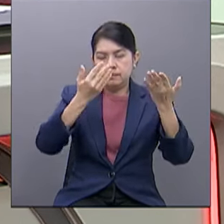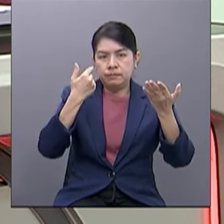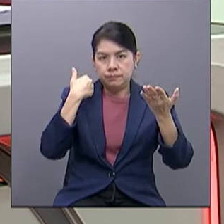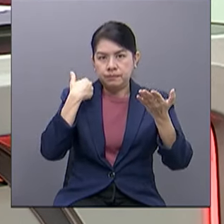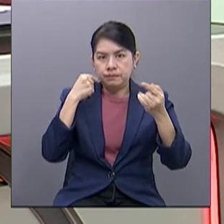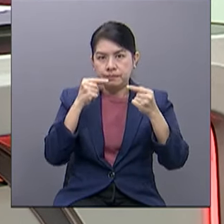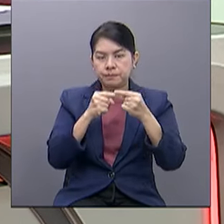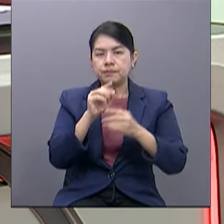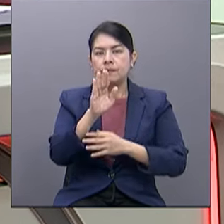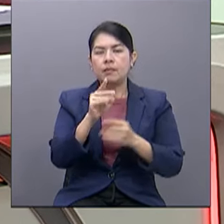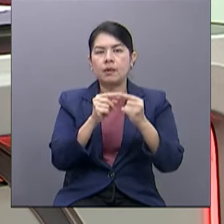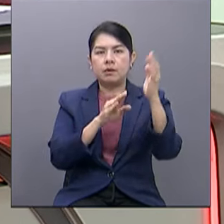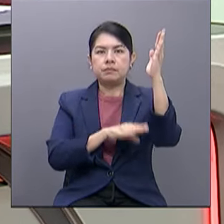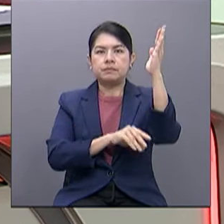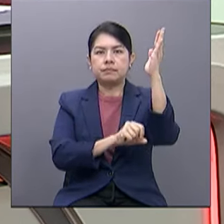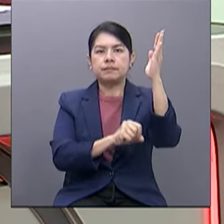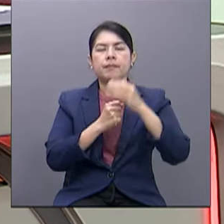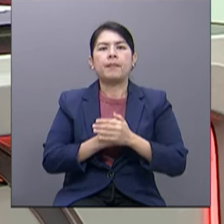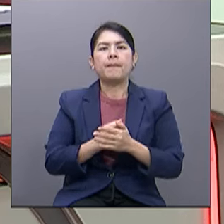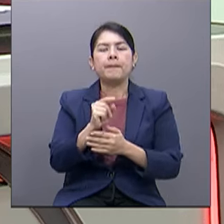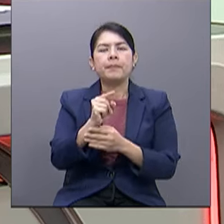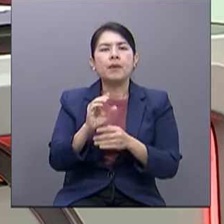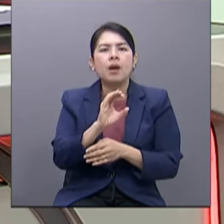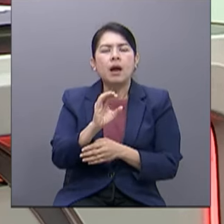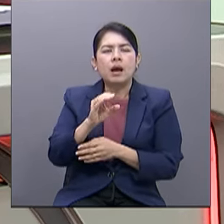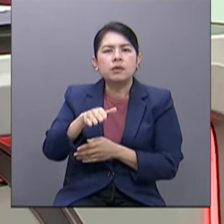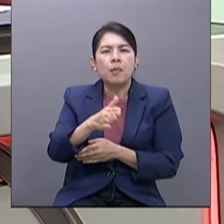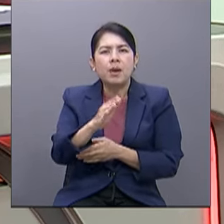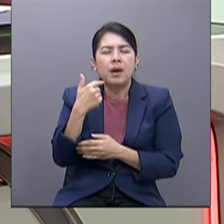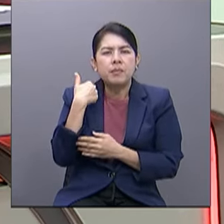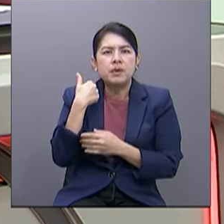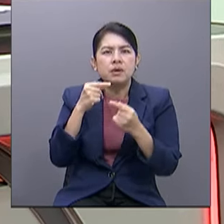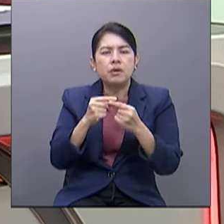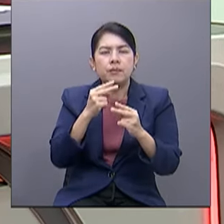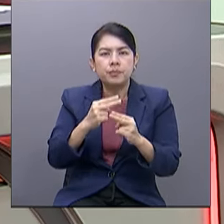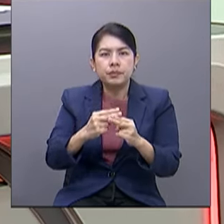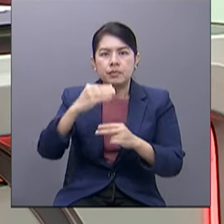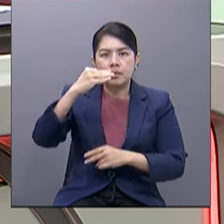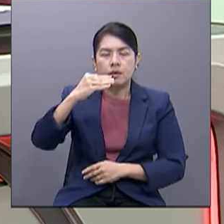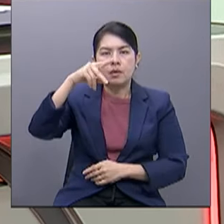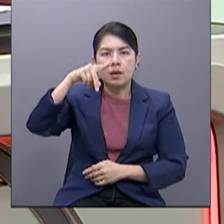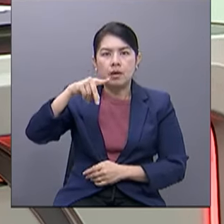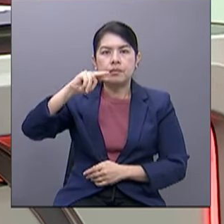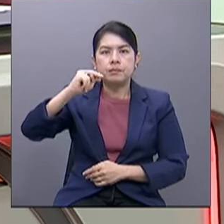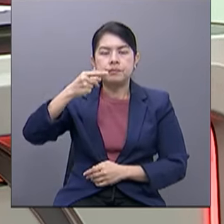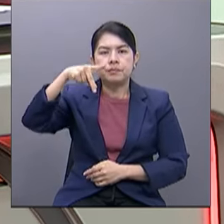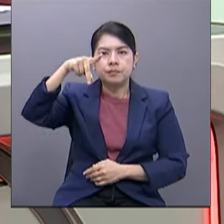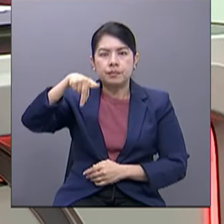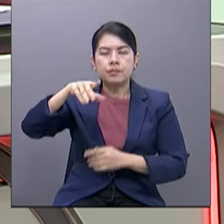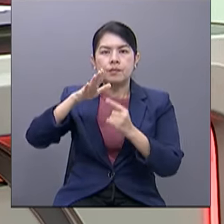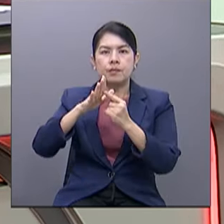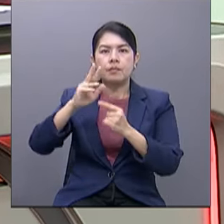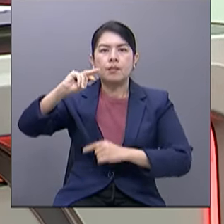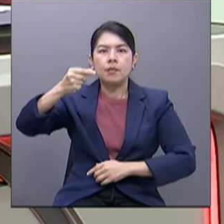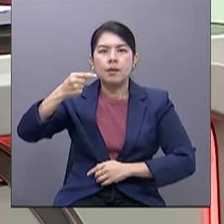ที่สงขลาจนทำให้บางจังหวัดที่มีการรื้อถอนโพงพางผิดกฎหมายไปแล้วกำลังมีคำถามว่าทำไมรื้อที่เขาได้